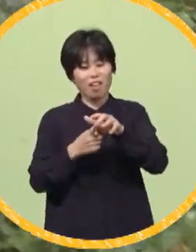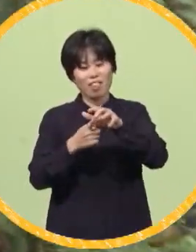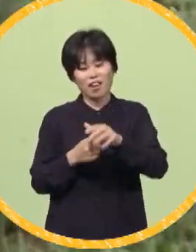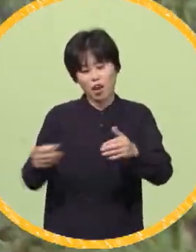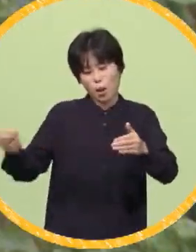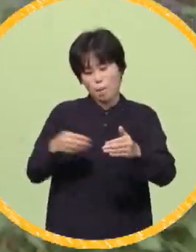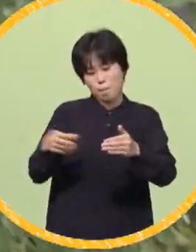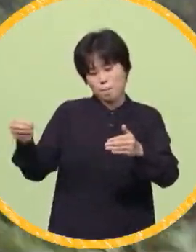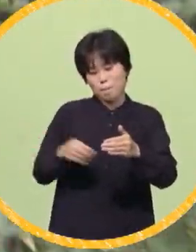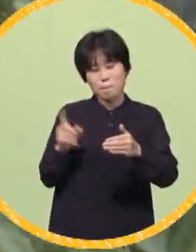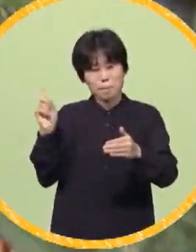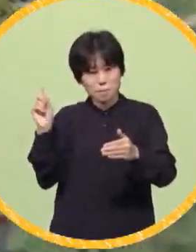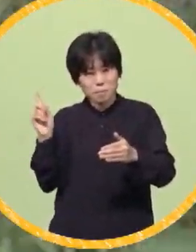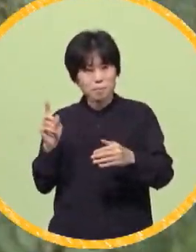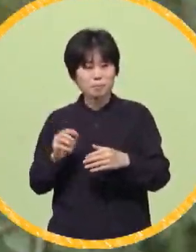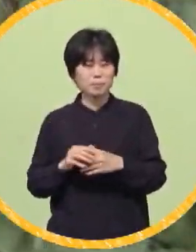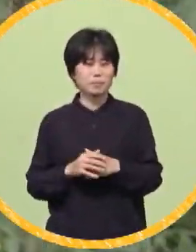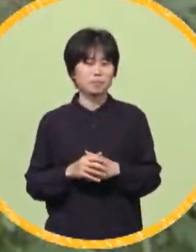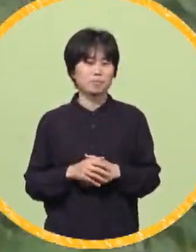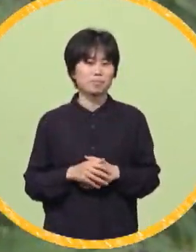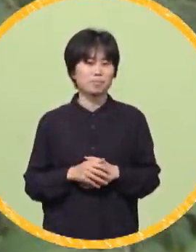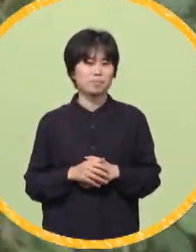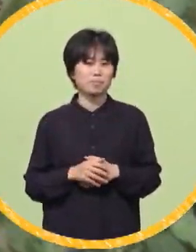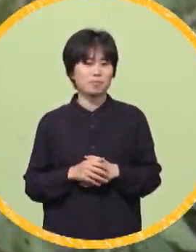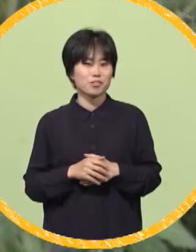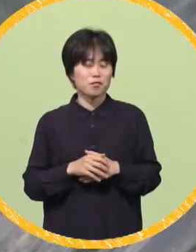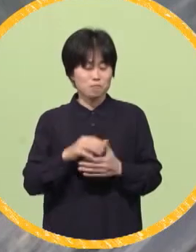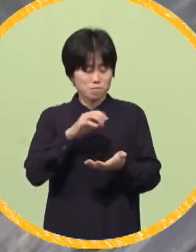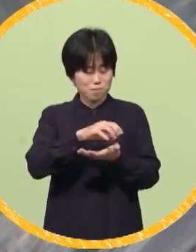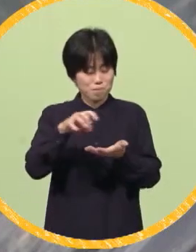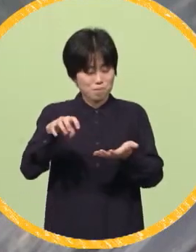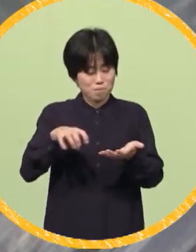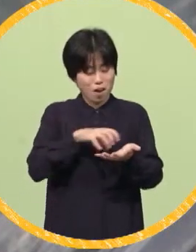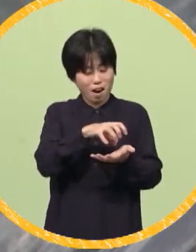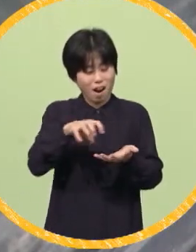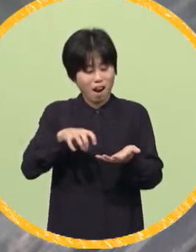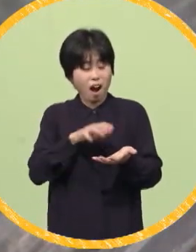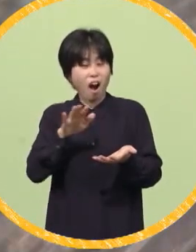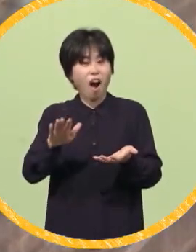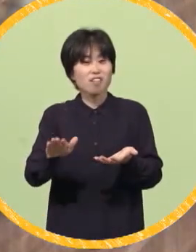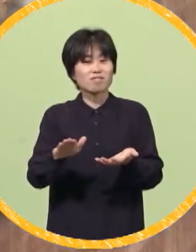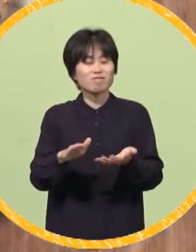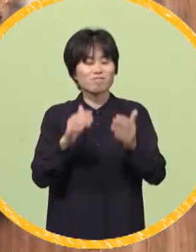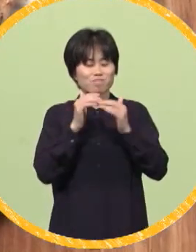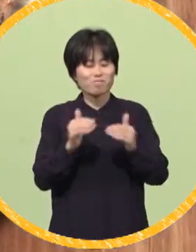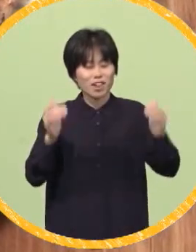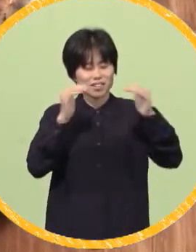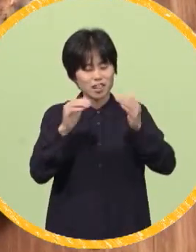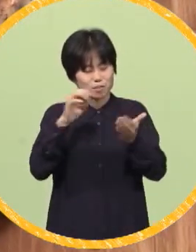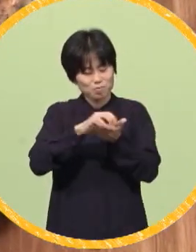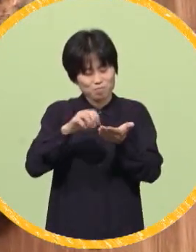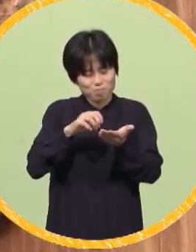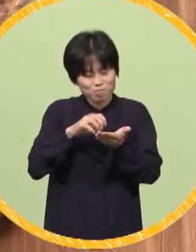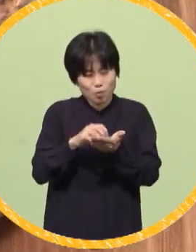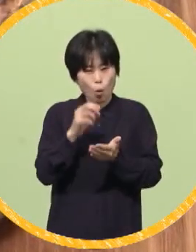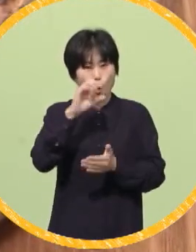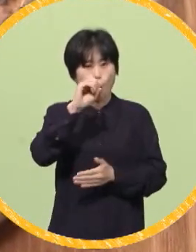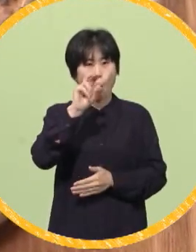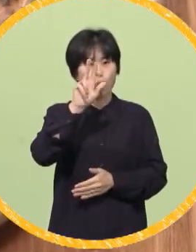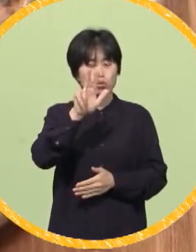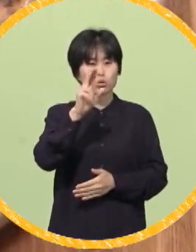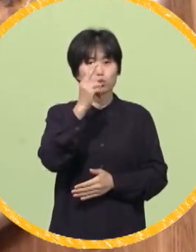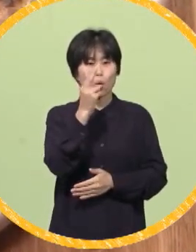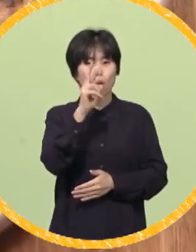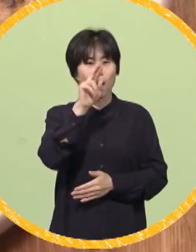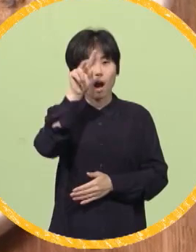お野菜を、 後ろの畑で採れた野菜がすごいゴロゴロ乗ってますね。 そうなんです。野菜たっぷりのオルトラーナピザということで、 オルトラ